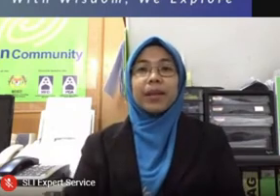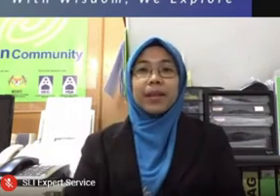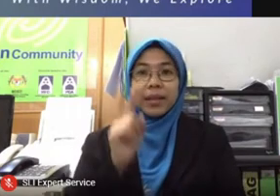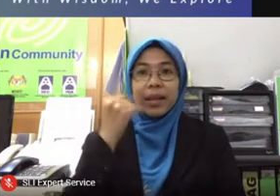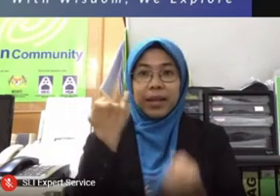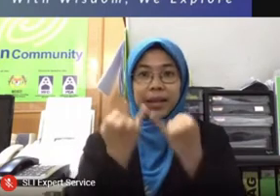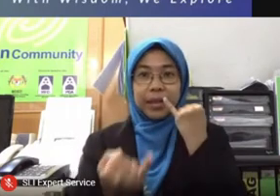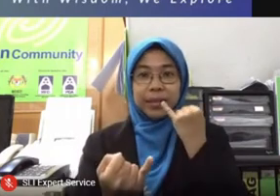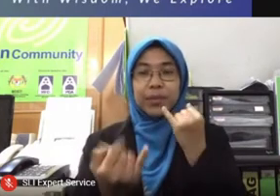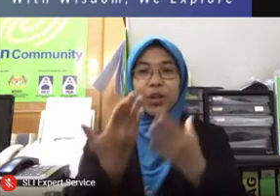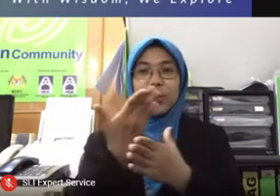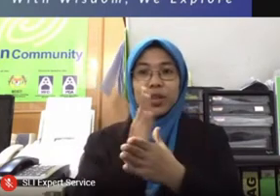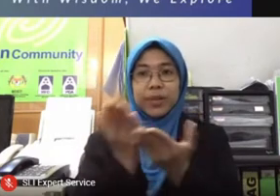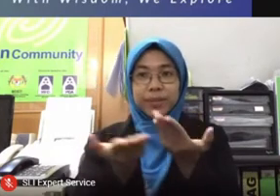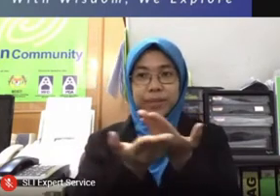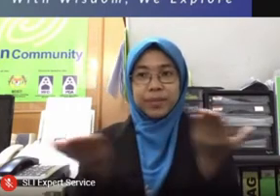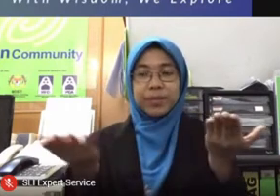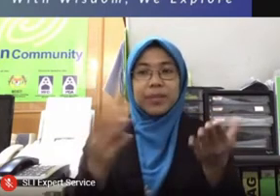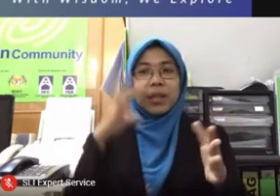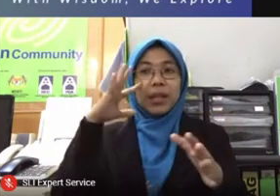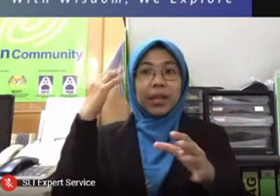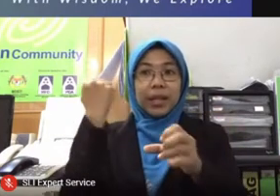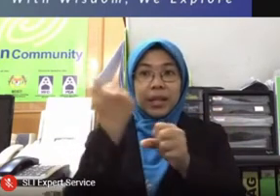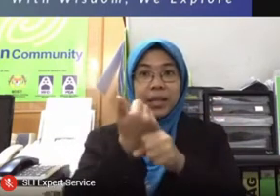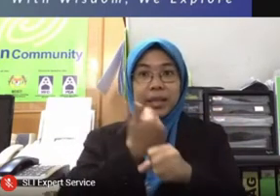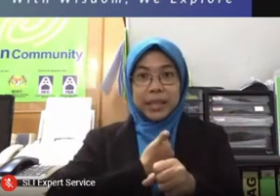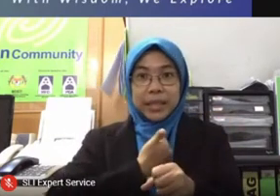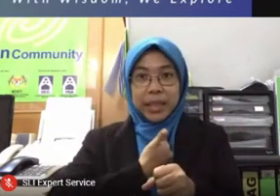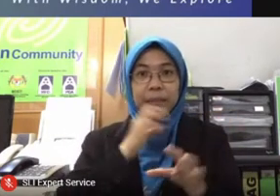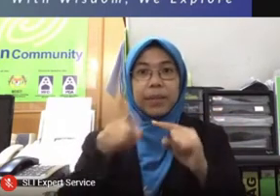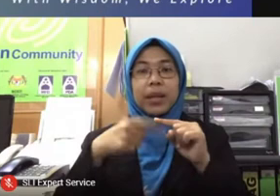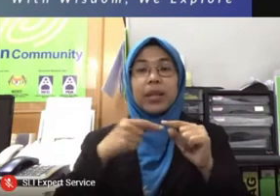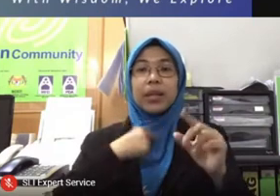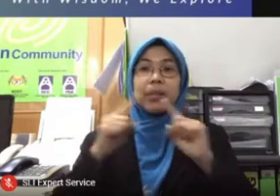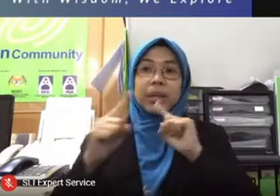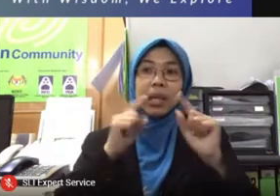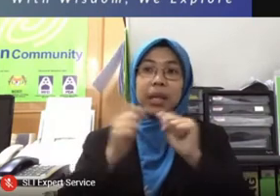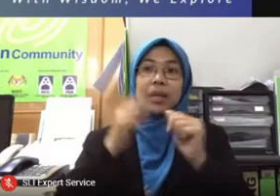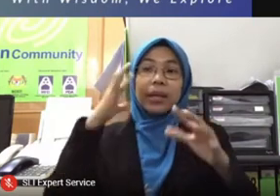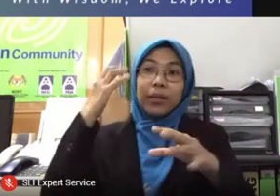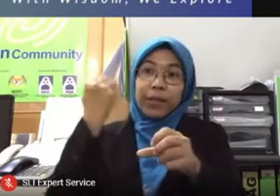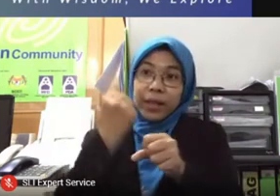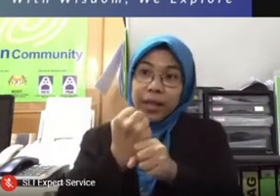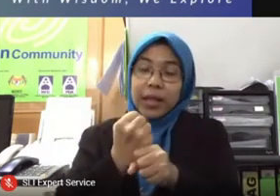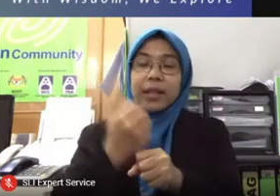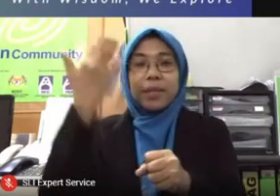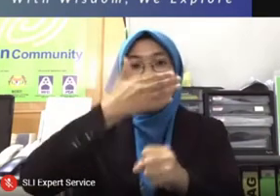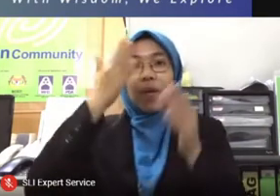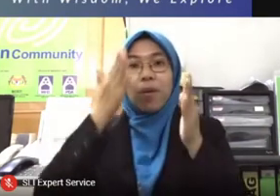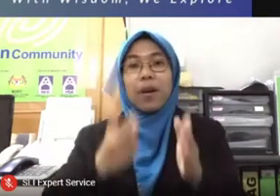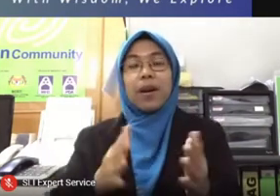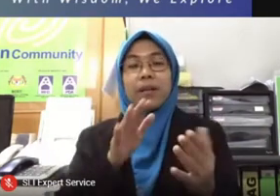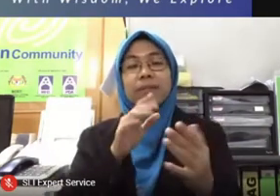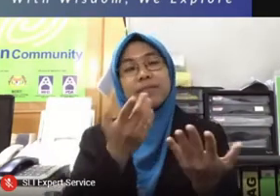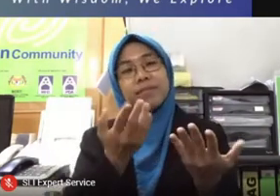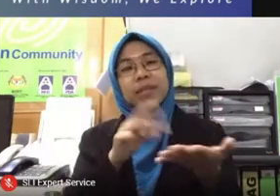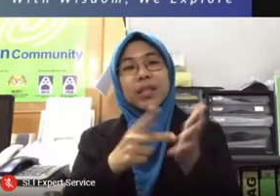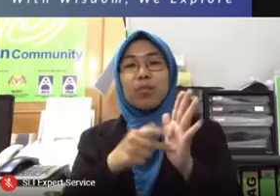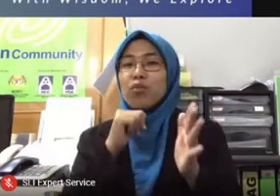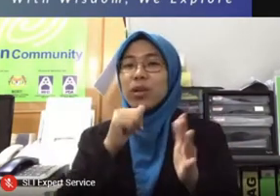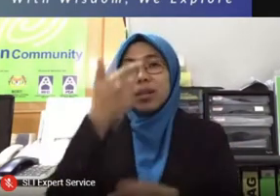last kali saya nak kongsikan, okay, keyakinan diri yang sebenarnya bila kita bercakap dengan yakin di hadapan orang ramai bukanlah